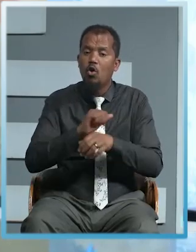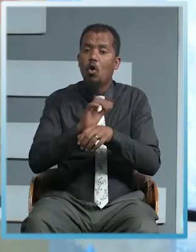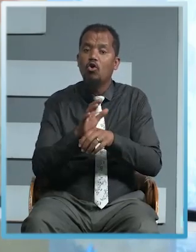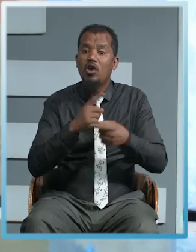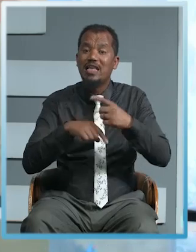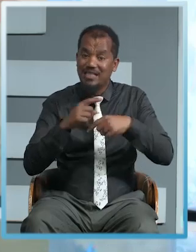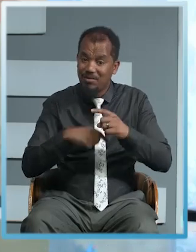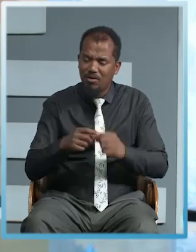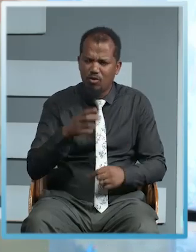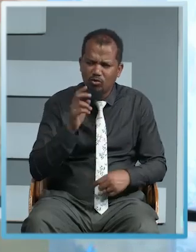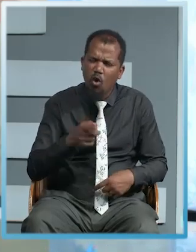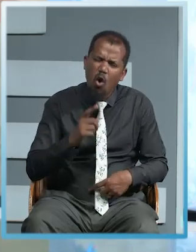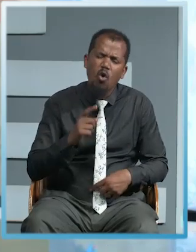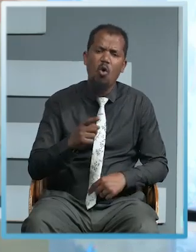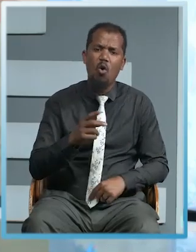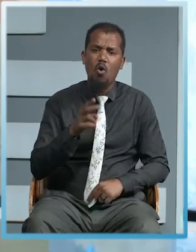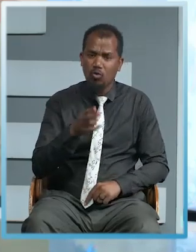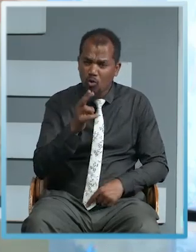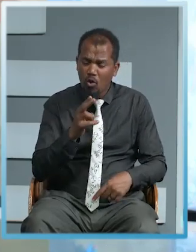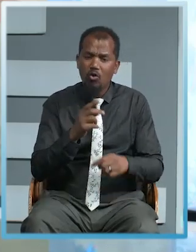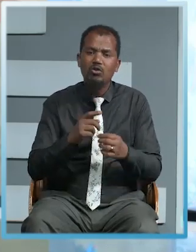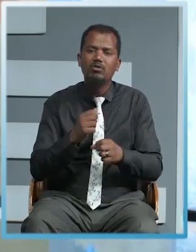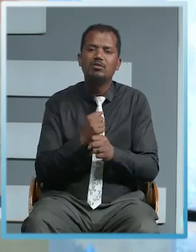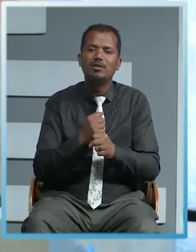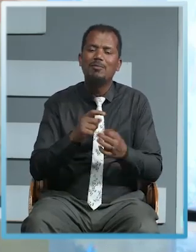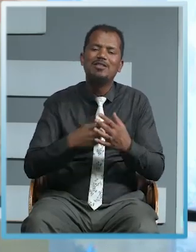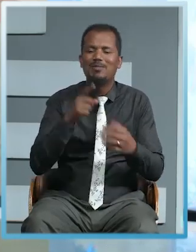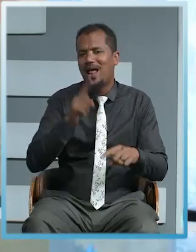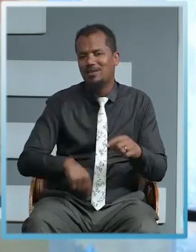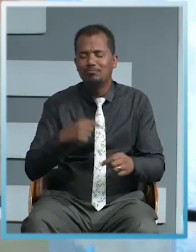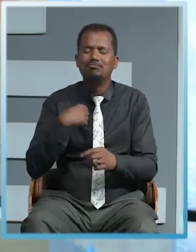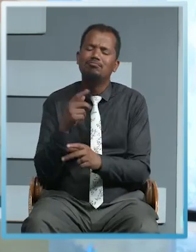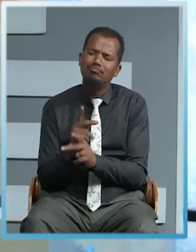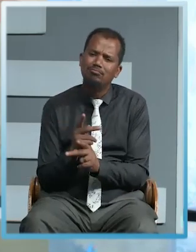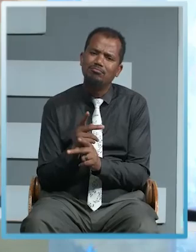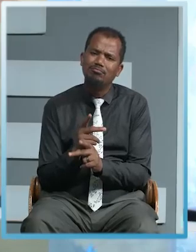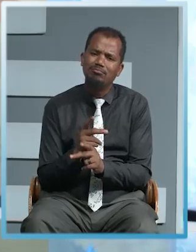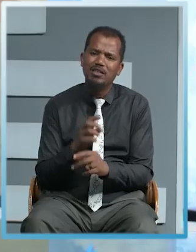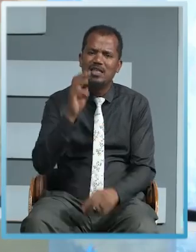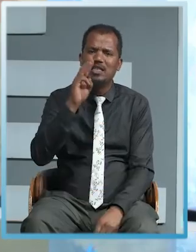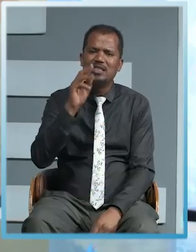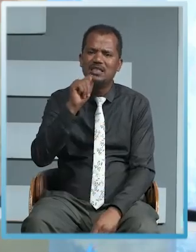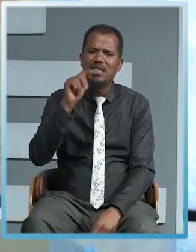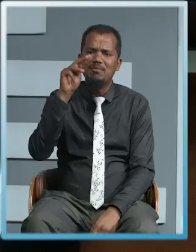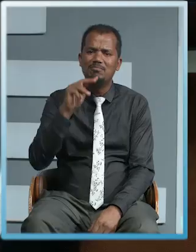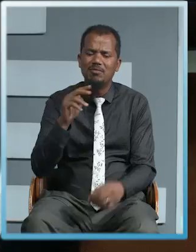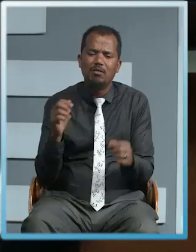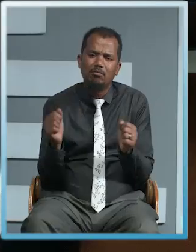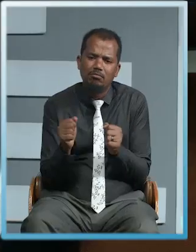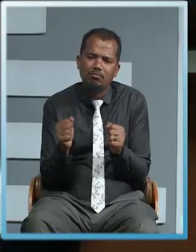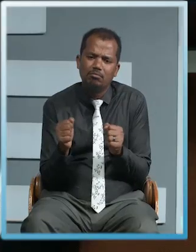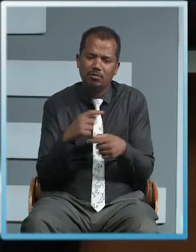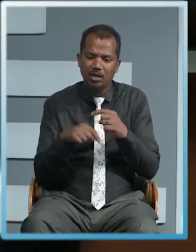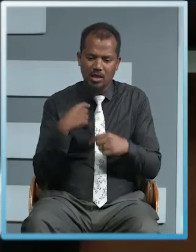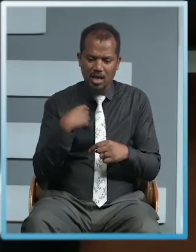ኮሮና ሲመጣ ቶሎውኑ ተሽከርክረን ስራ መግባት አልቻለም። ያንን ስንጠብቅ እስቲሙም እየቀዘቀዘ ይሄዳል ማለት ነው። ለካ